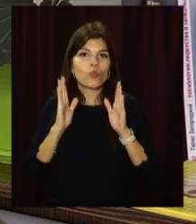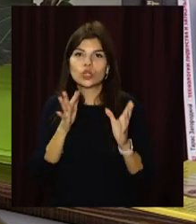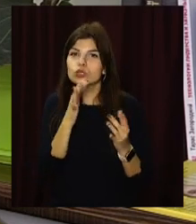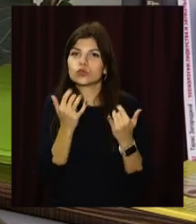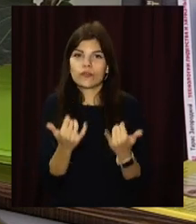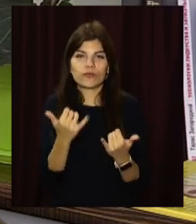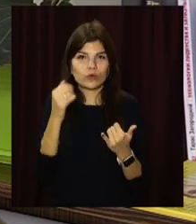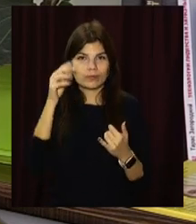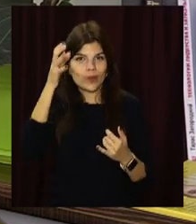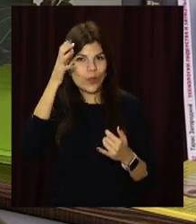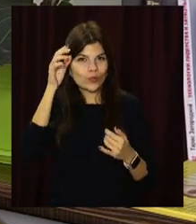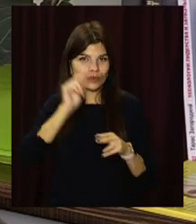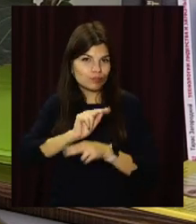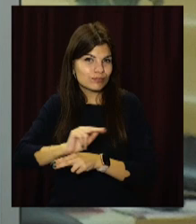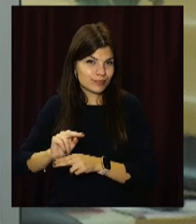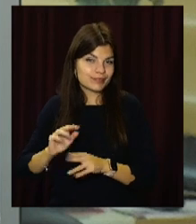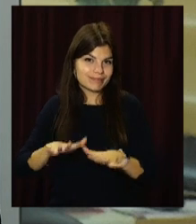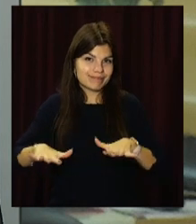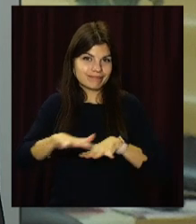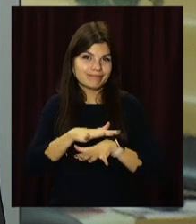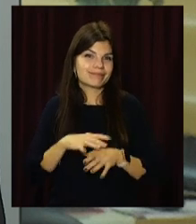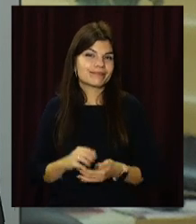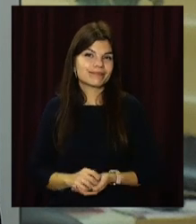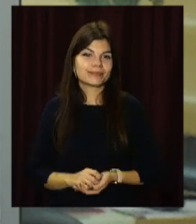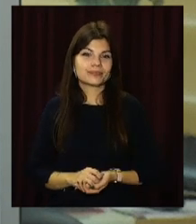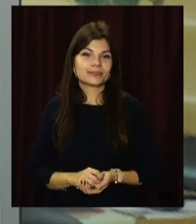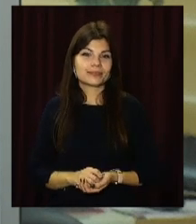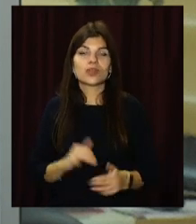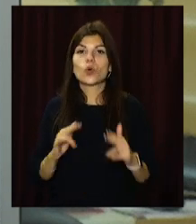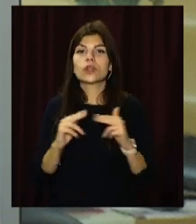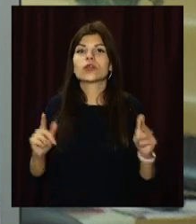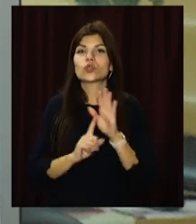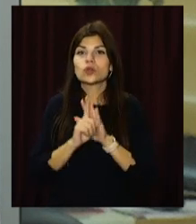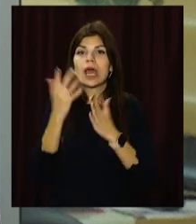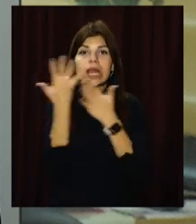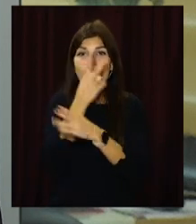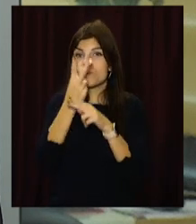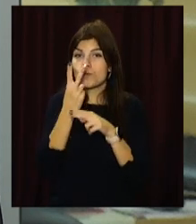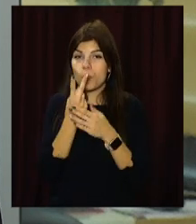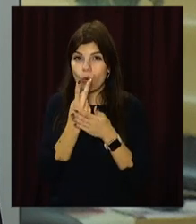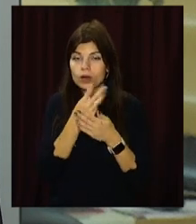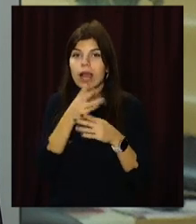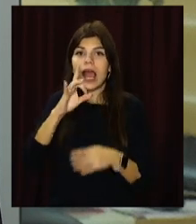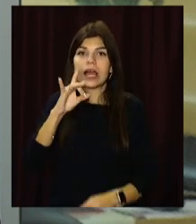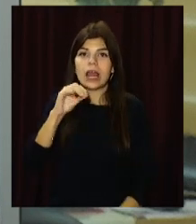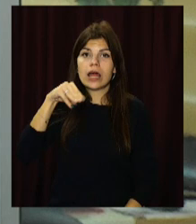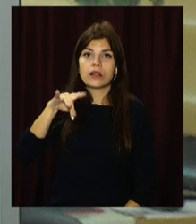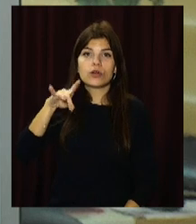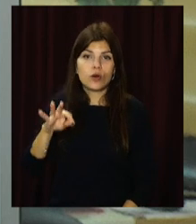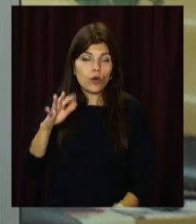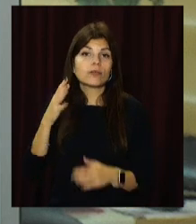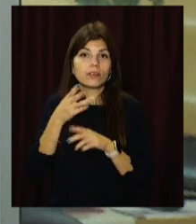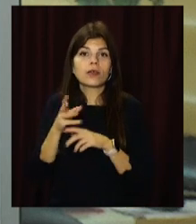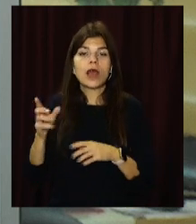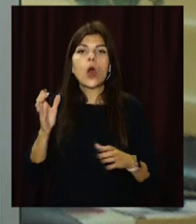сучасних освітніх умовах. У Дніпрі розпочали кінопокази «Ретро-стрічок» для слухачів